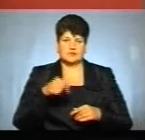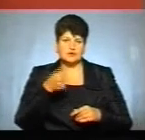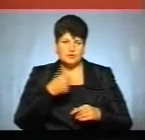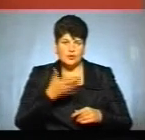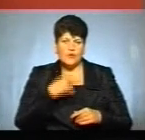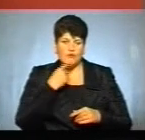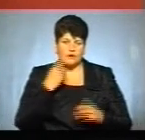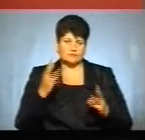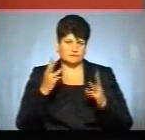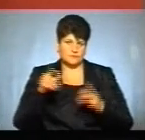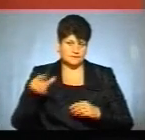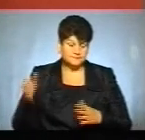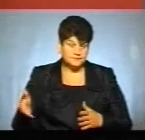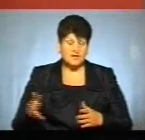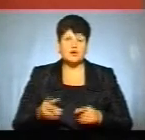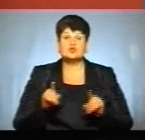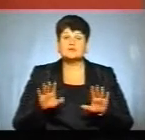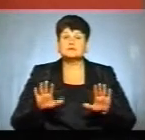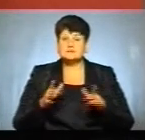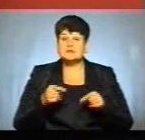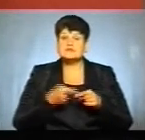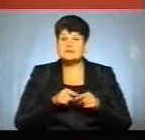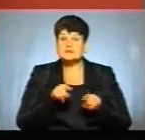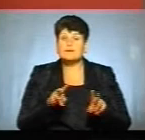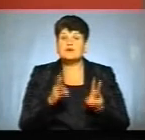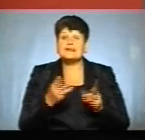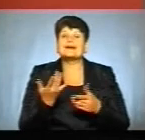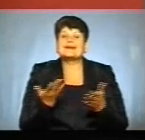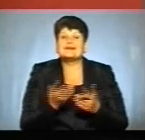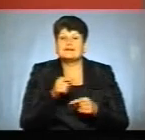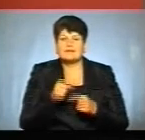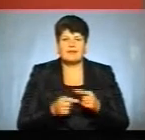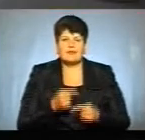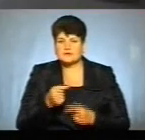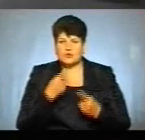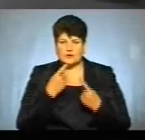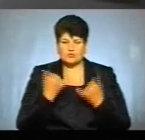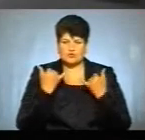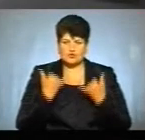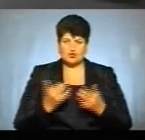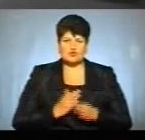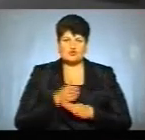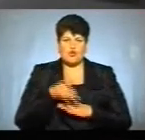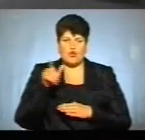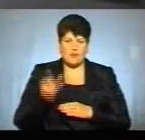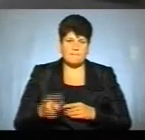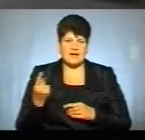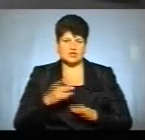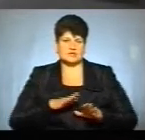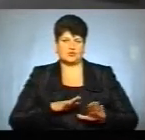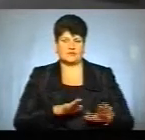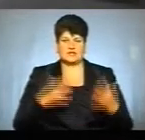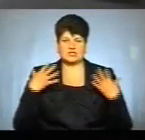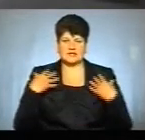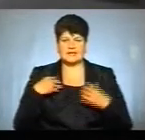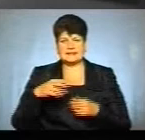ситуацій в області. Що призвело до цих пожеж, а також які їхні наслідки, говоритимемо сьогодні разом із гостем студії. А це перший заступник начальника